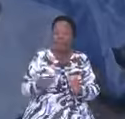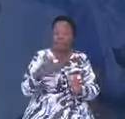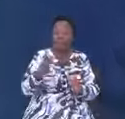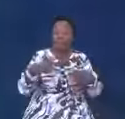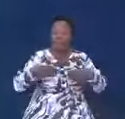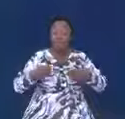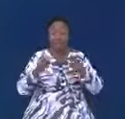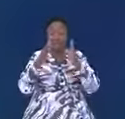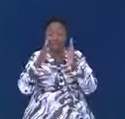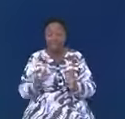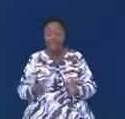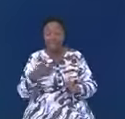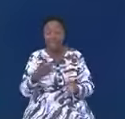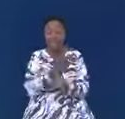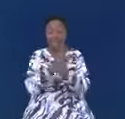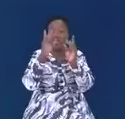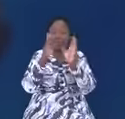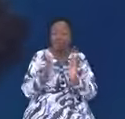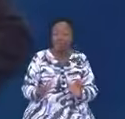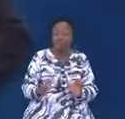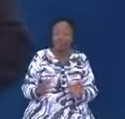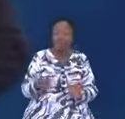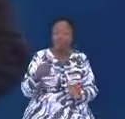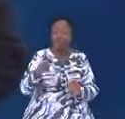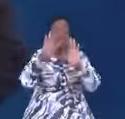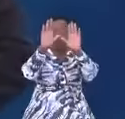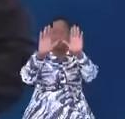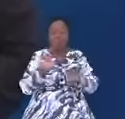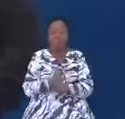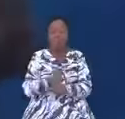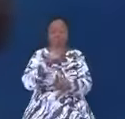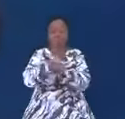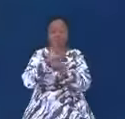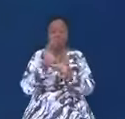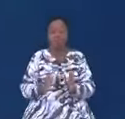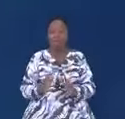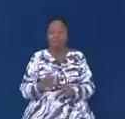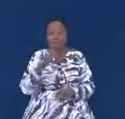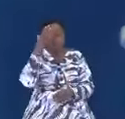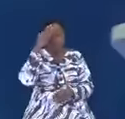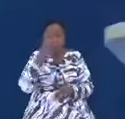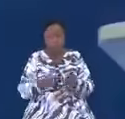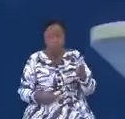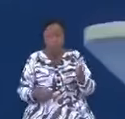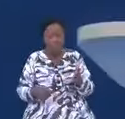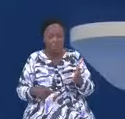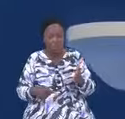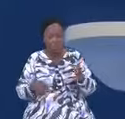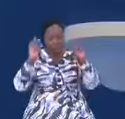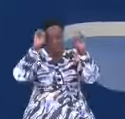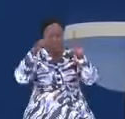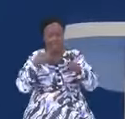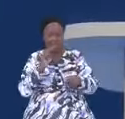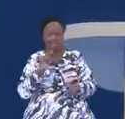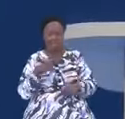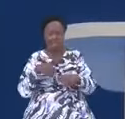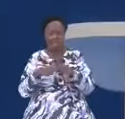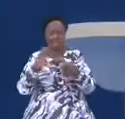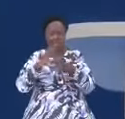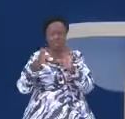sur le qui accomplit des miracles vous savez c'est andy dans l'histoire que nous lisons